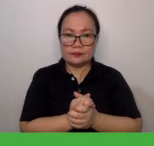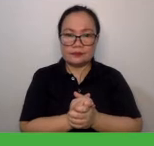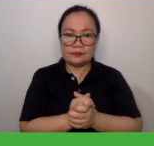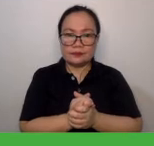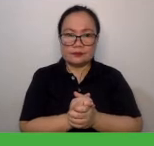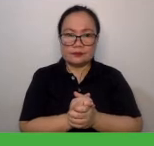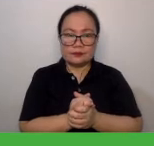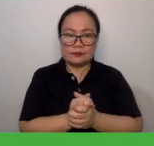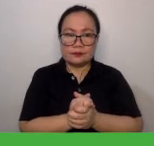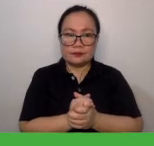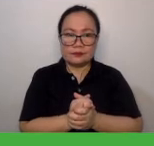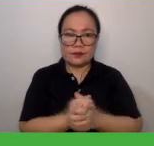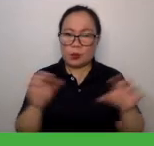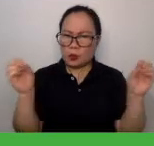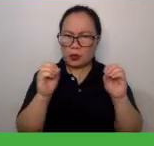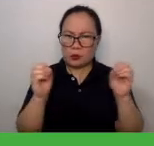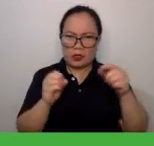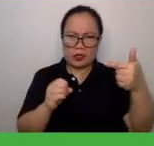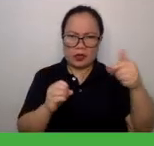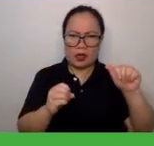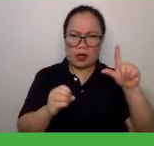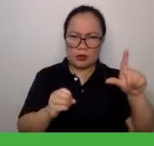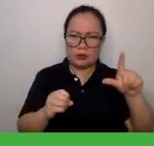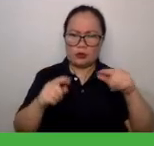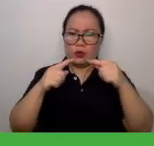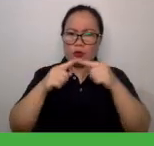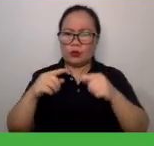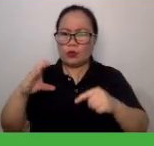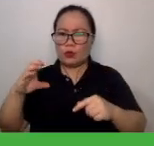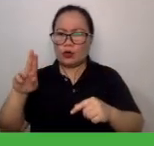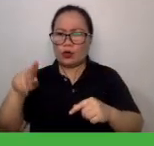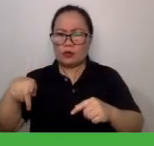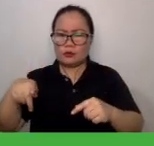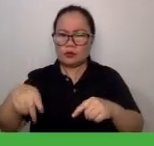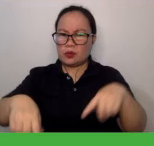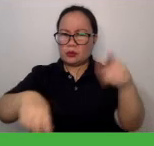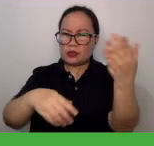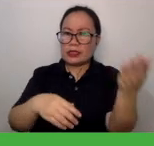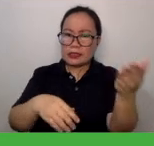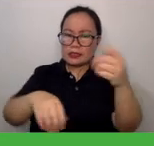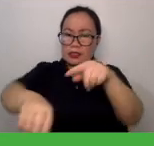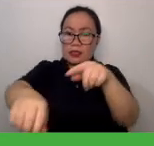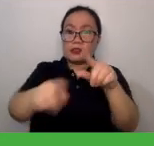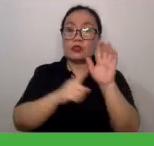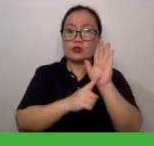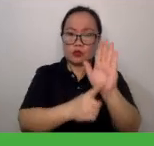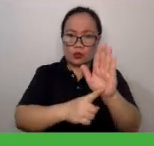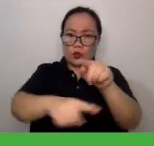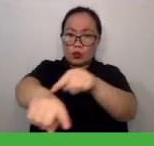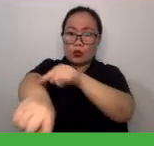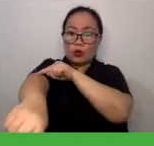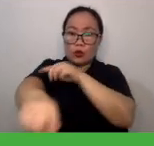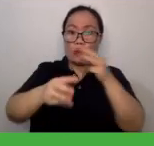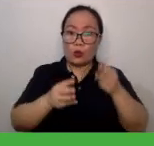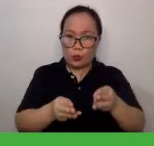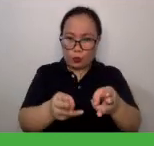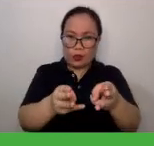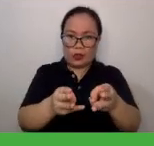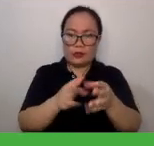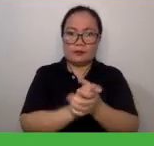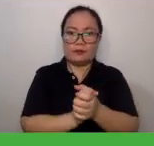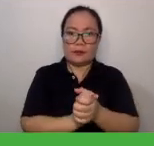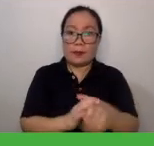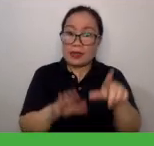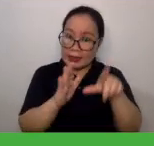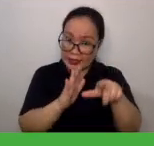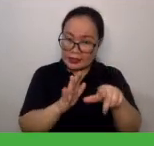gallon to cups agad, so, kaya meron tayong ganitong long method pa. Okay? Pero later,